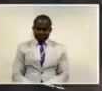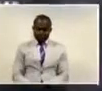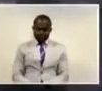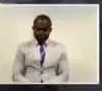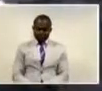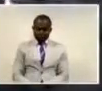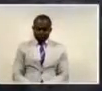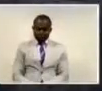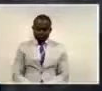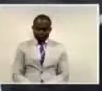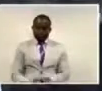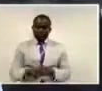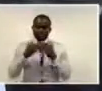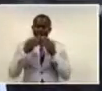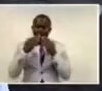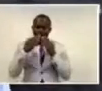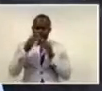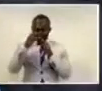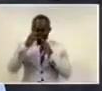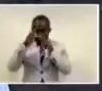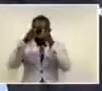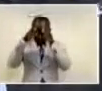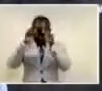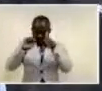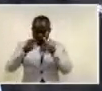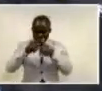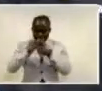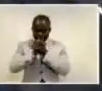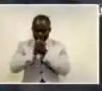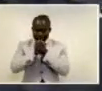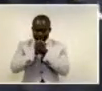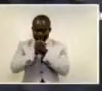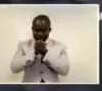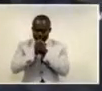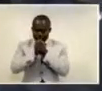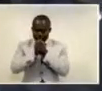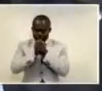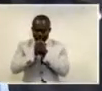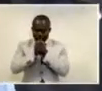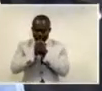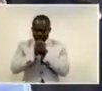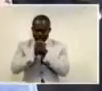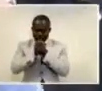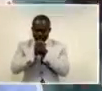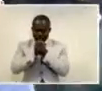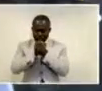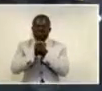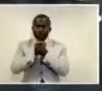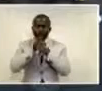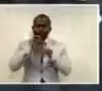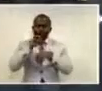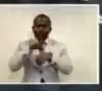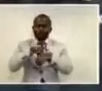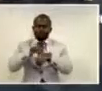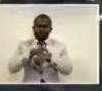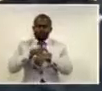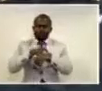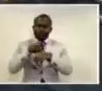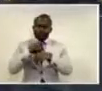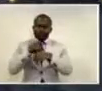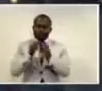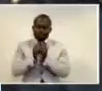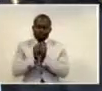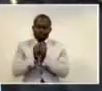nyakubahwa perezida wa repubulika mbanze ngusuze by'ishya n'ihirwe gira vuba ariko nta mwanya dufite ihutishe va